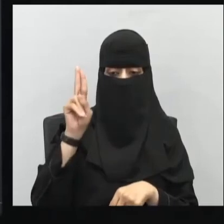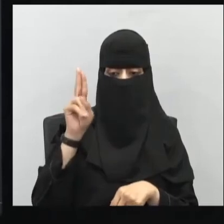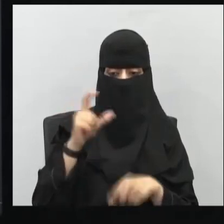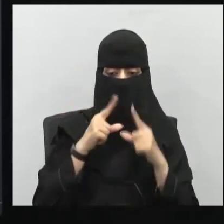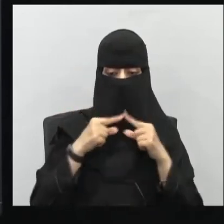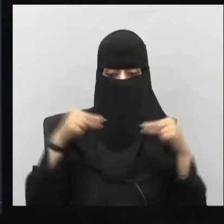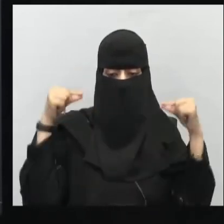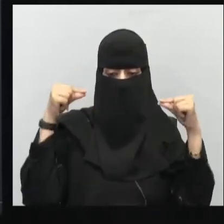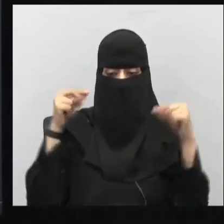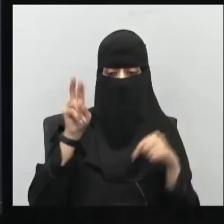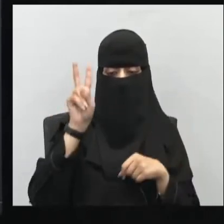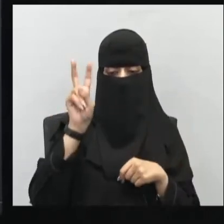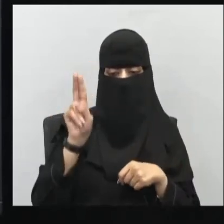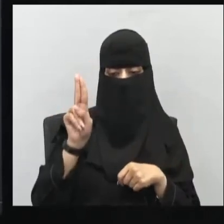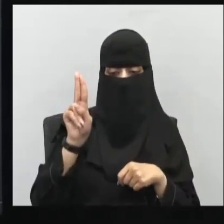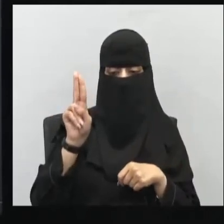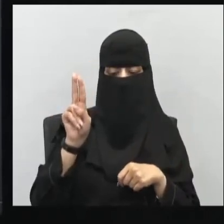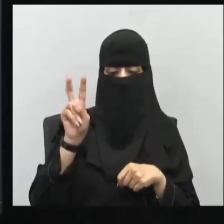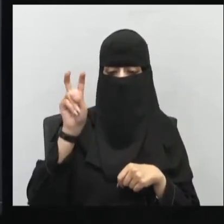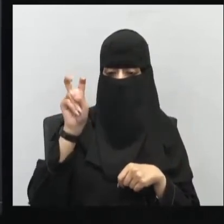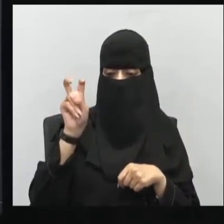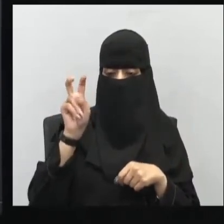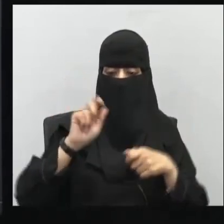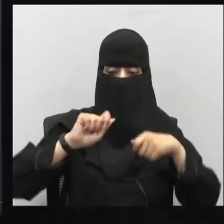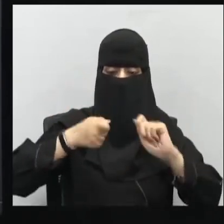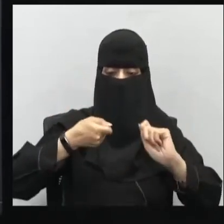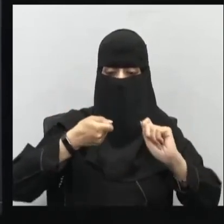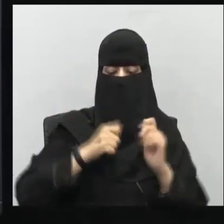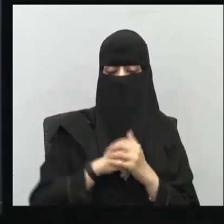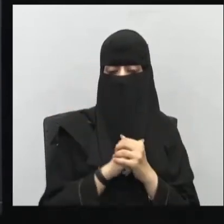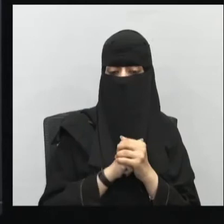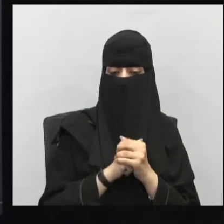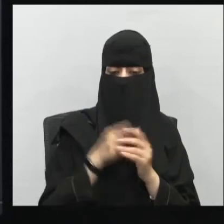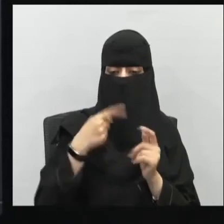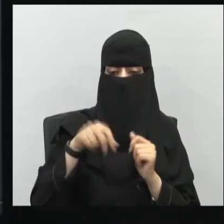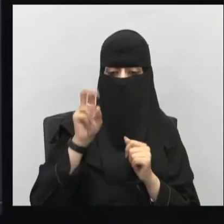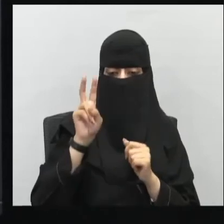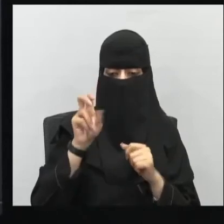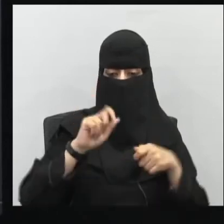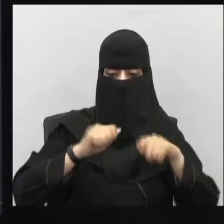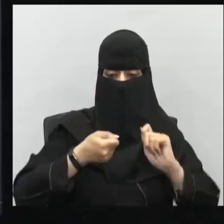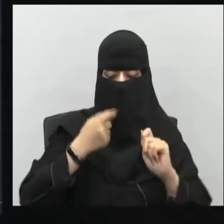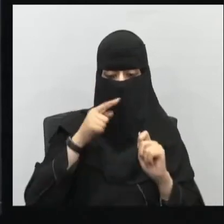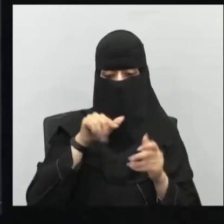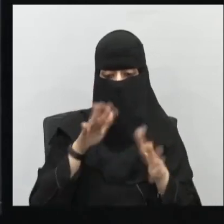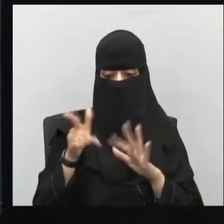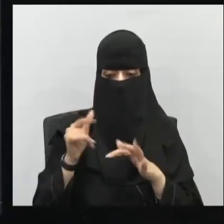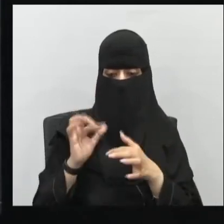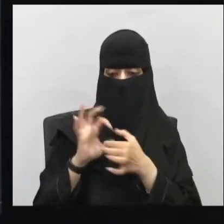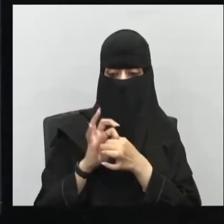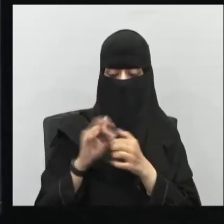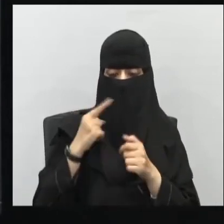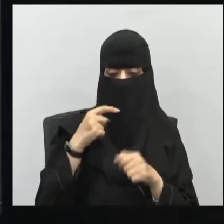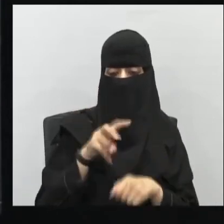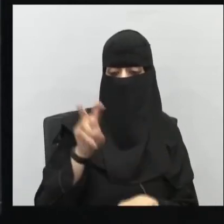يديها الجميلة، وتاء مربوطة تغلق يديها الجميلة، وقلنا أن التاء المربوطة تأتيني إما متصلة